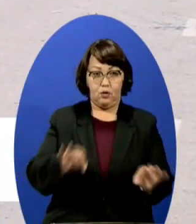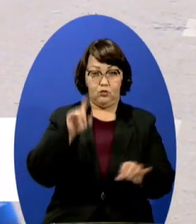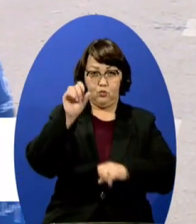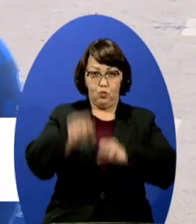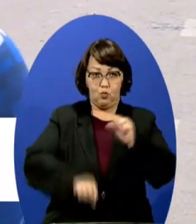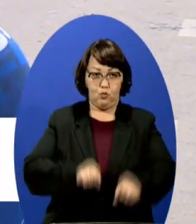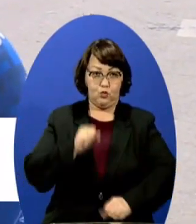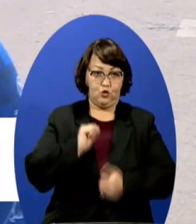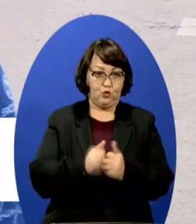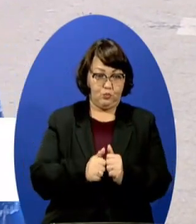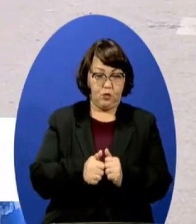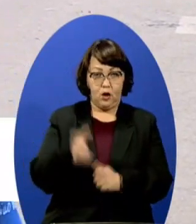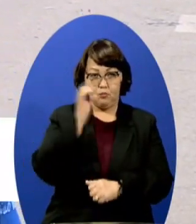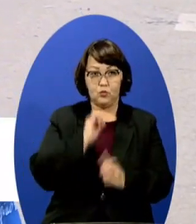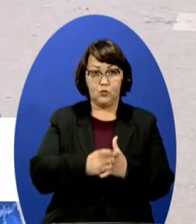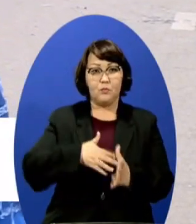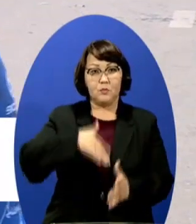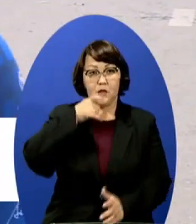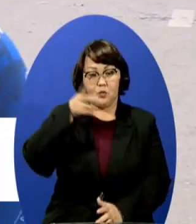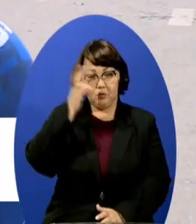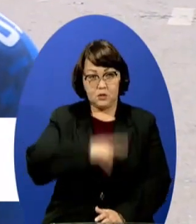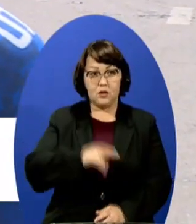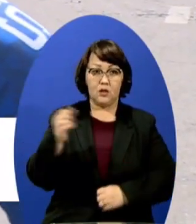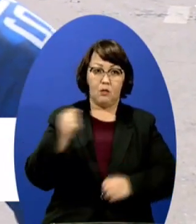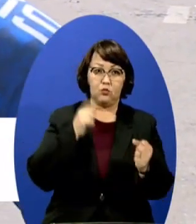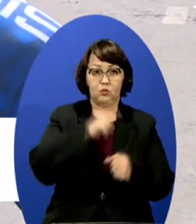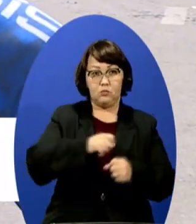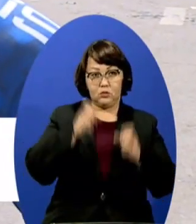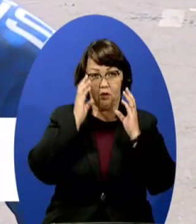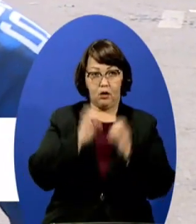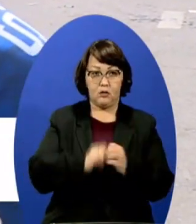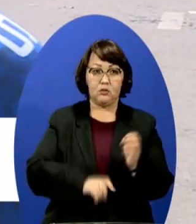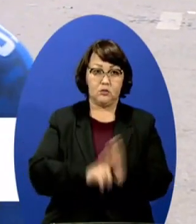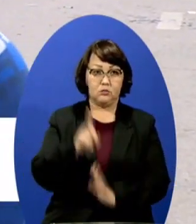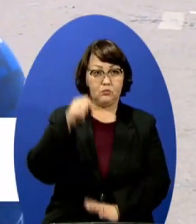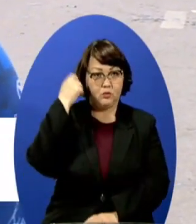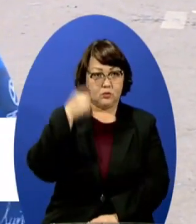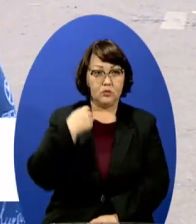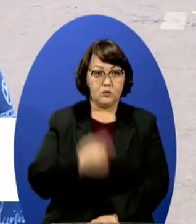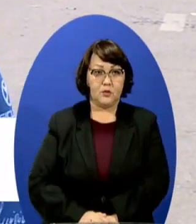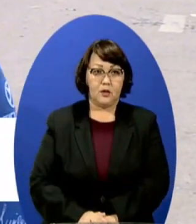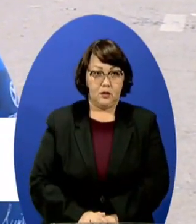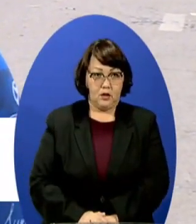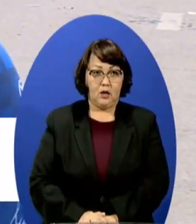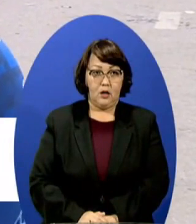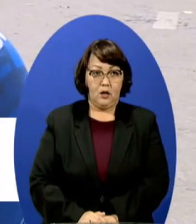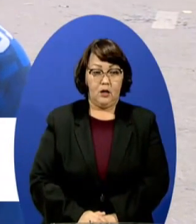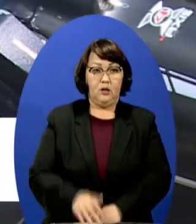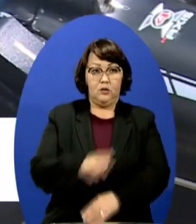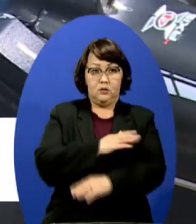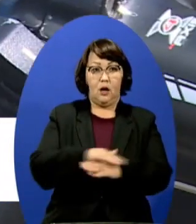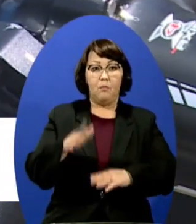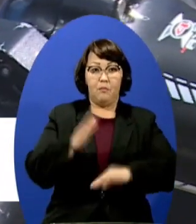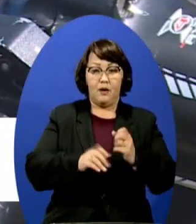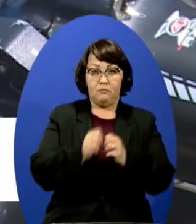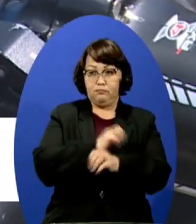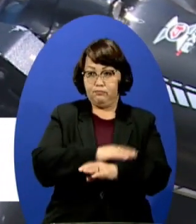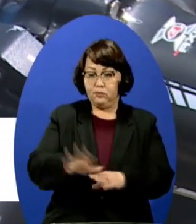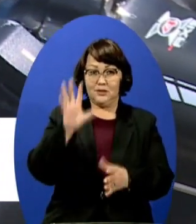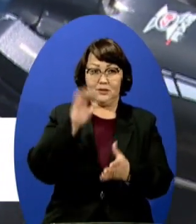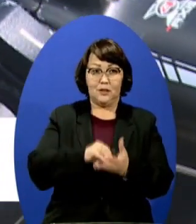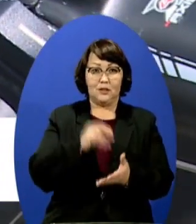ингээд эрүүл мэнд тамирчид талаас ингээд харж үзэж байгаа л гэж би боддог шүү дээ. Тэгээ зам бариулт юм стандартын дагуу сайн